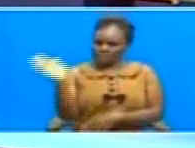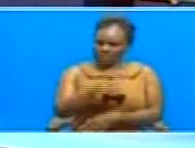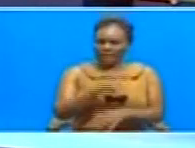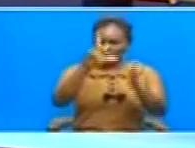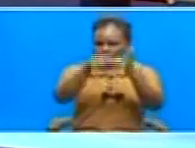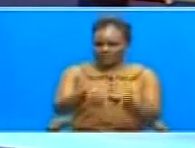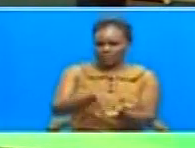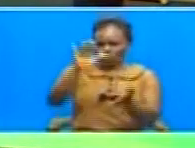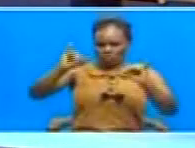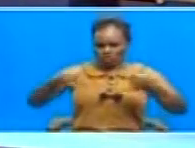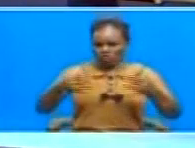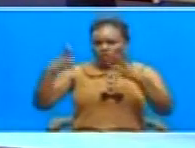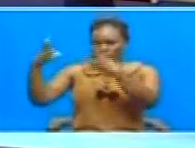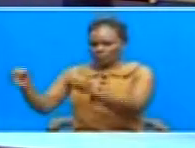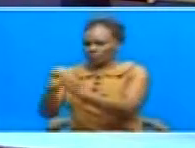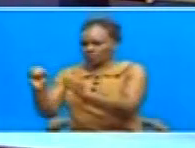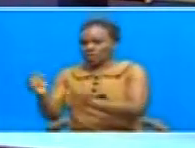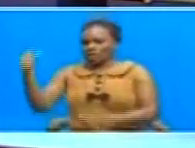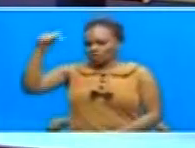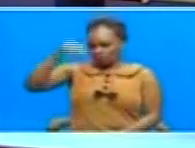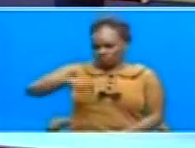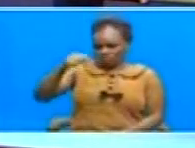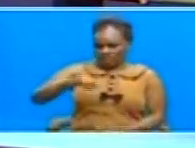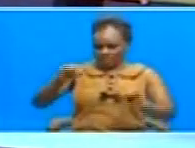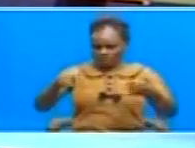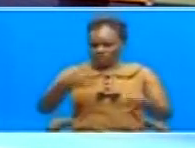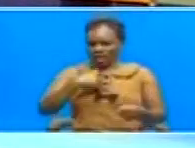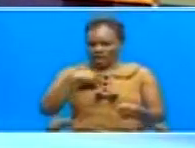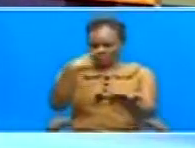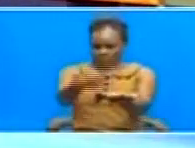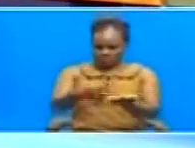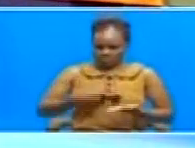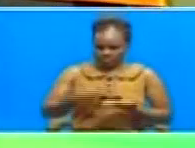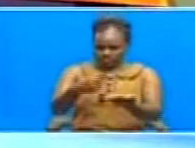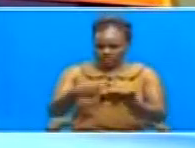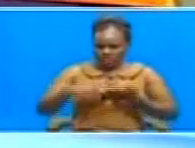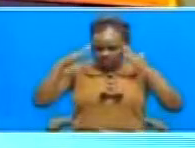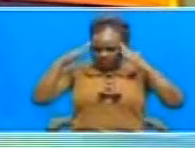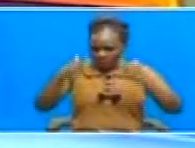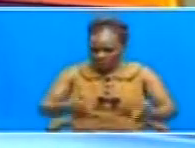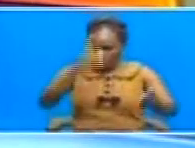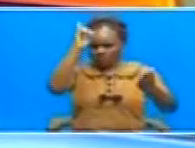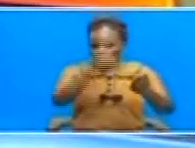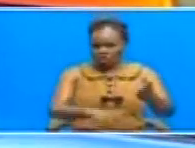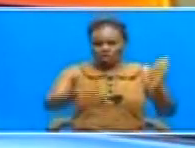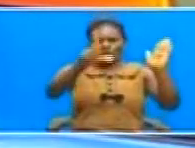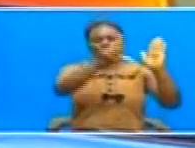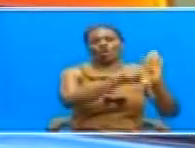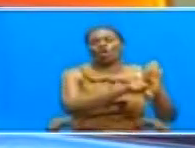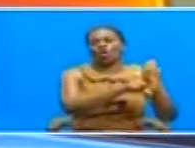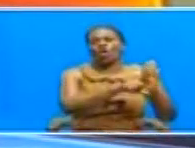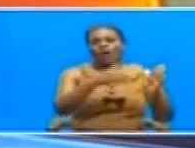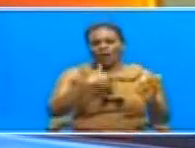taarifa zaidi. Usiende mbali, kumbuka pia leo kwenye KTN News tutakuwa na mahojiano tukiangazia swala la sheria, tukiwa